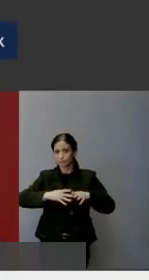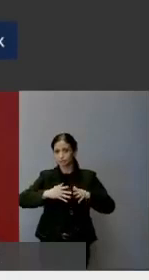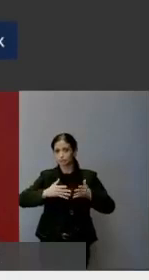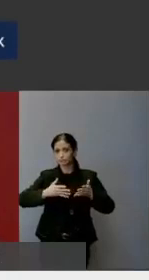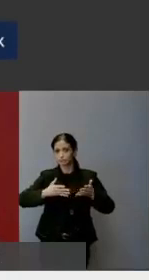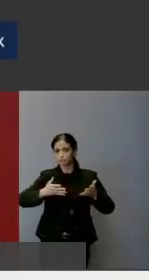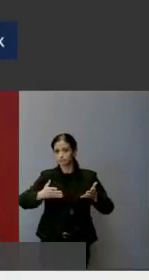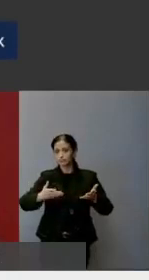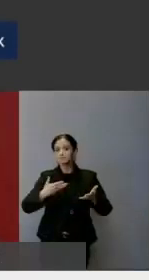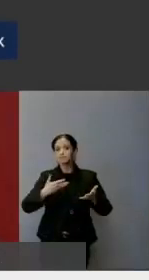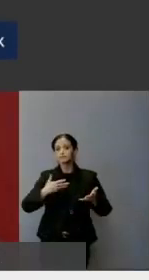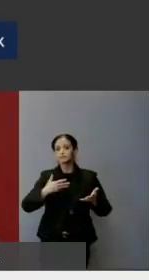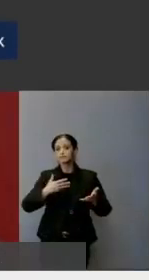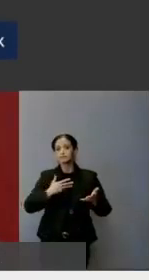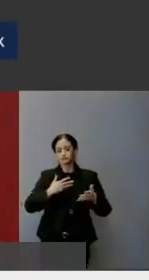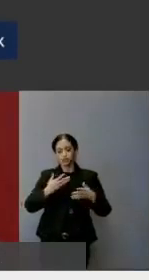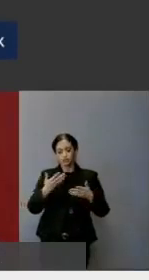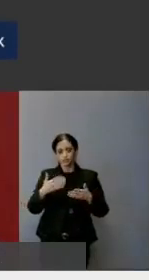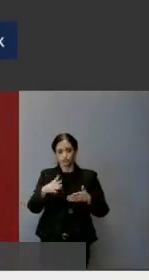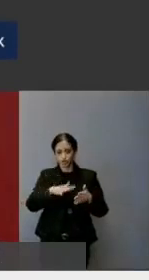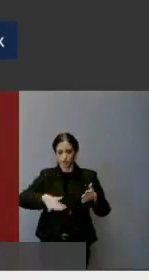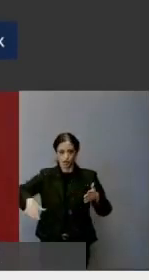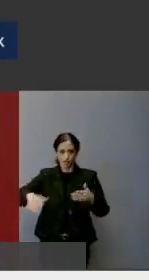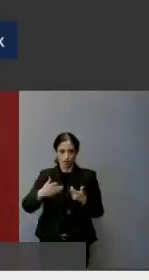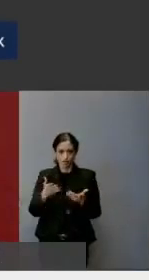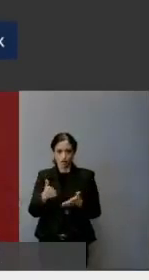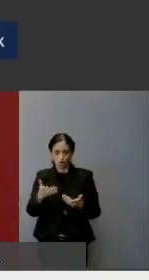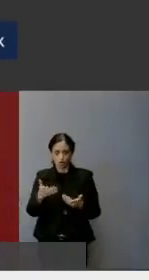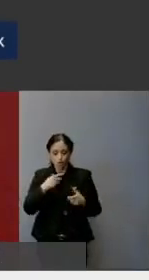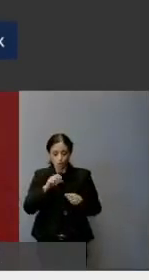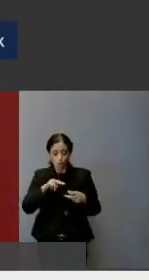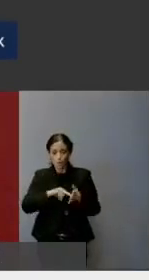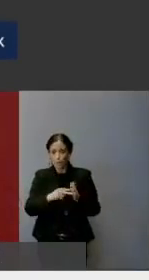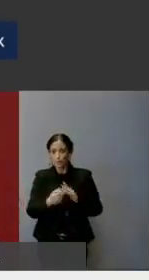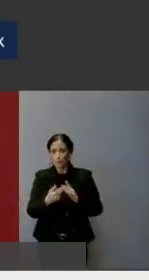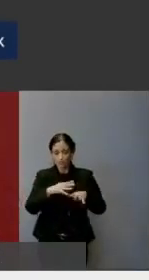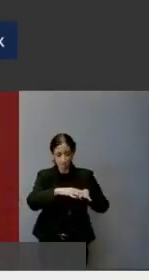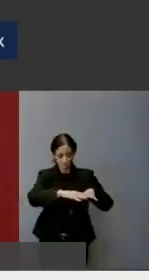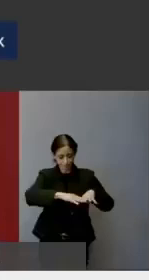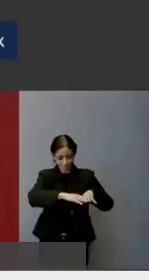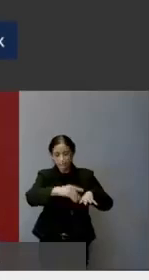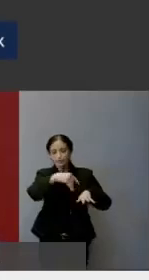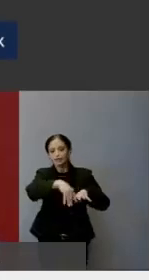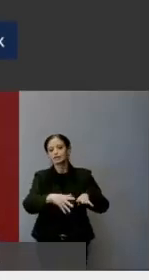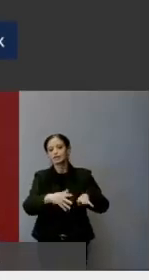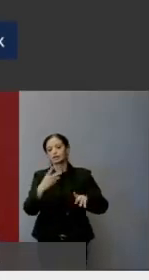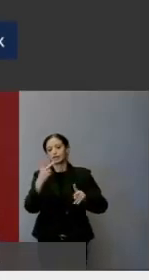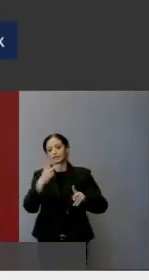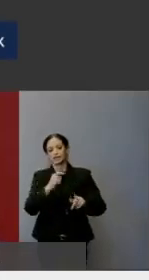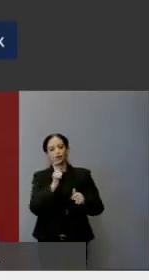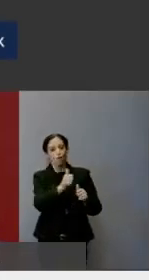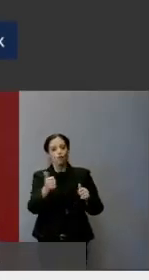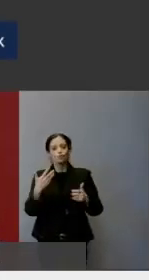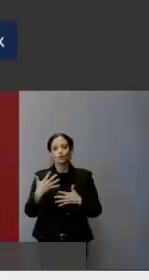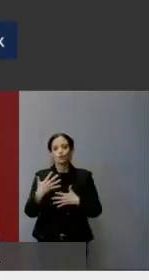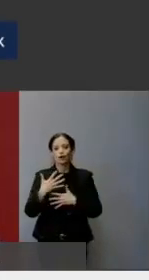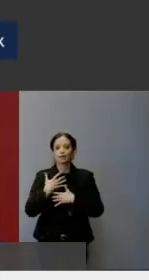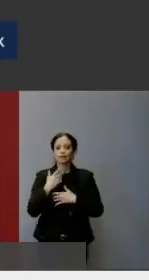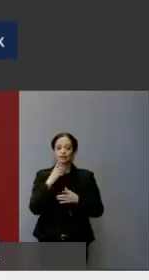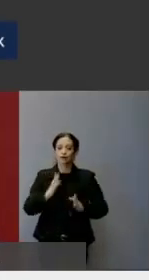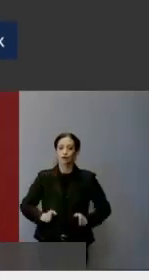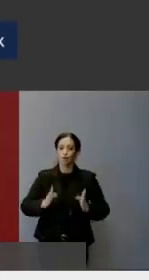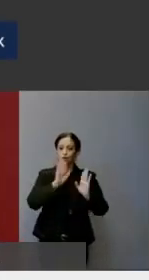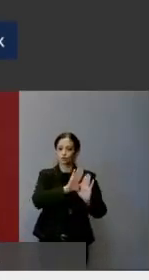riguarda di fatto spazi che sono di competenza dei condomini e non è semplice trovare le giuste forme di collaborazione